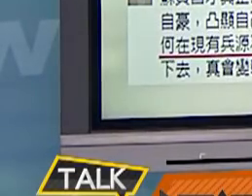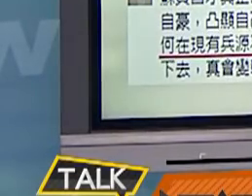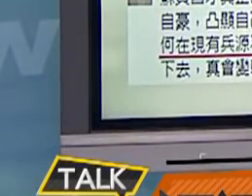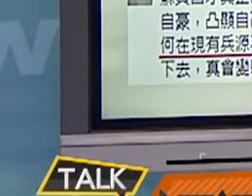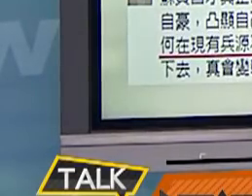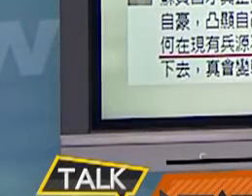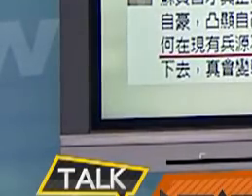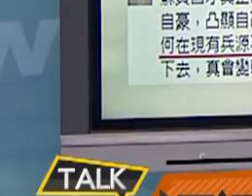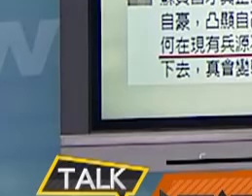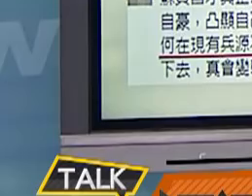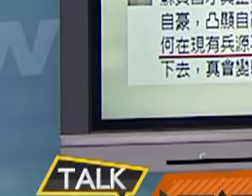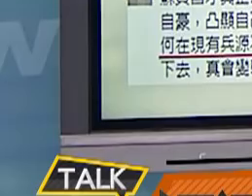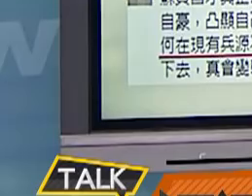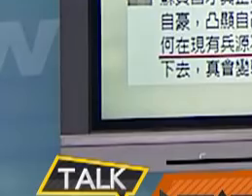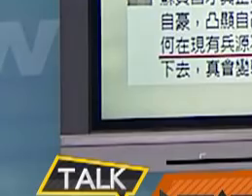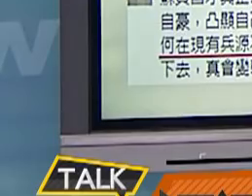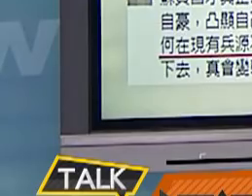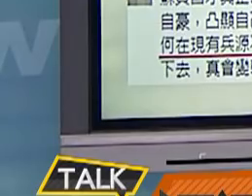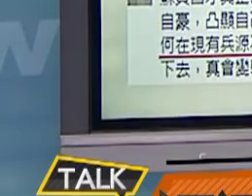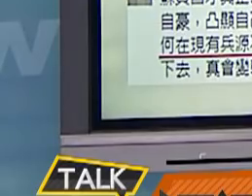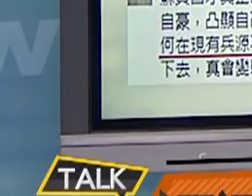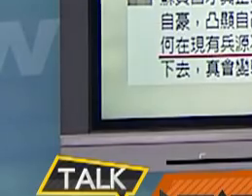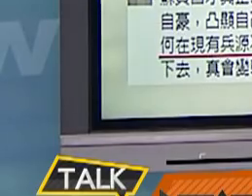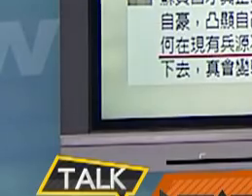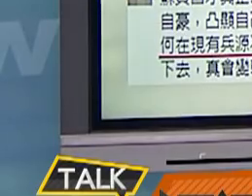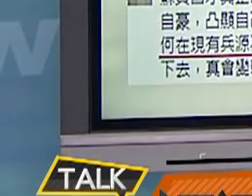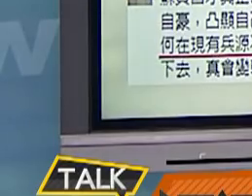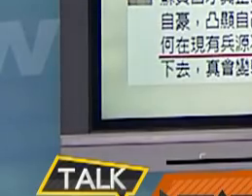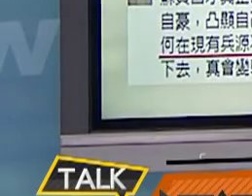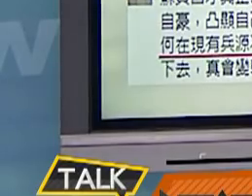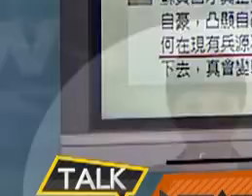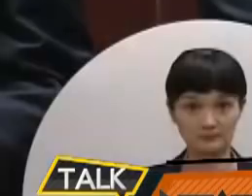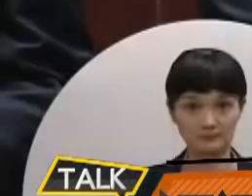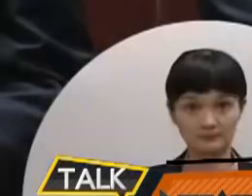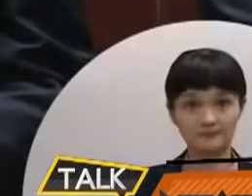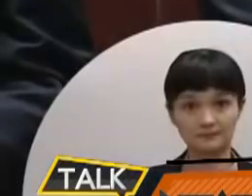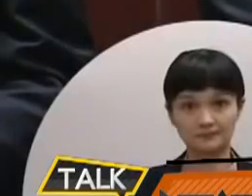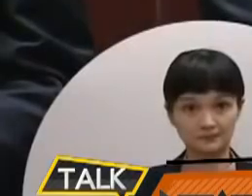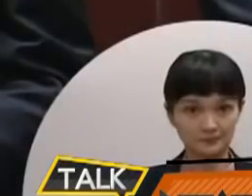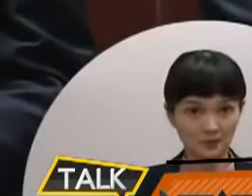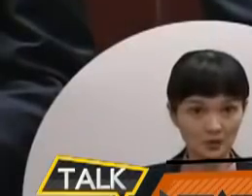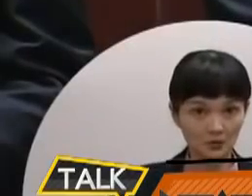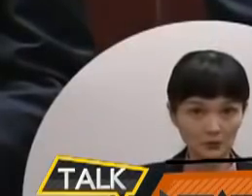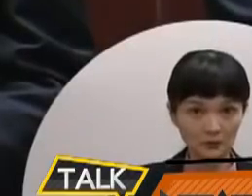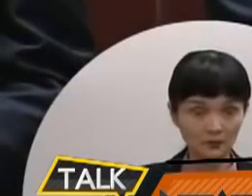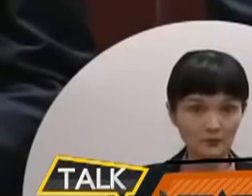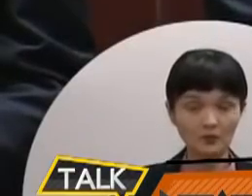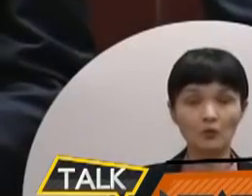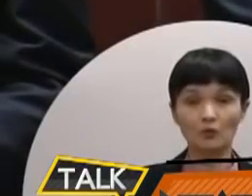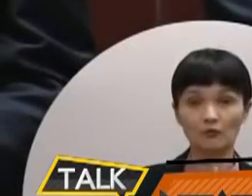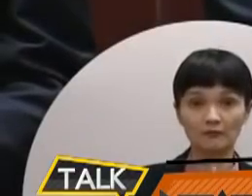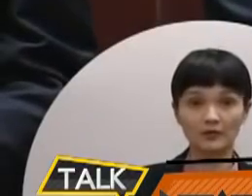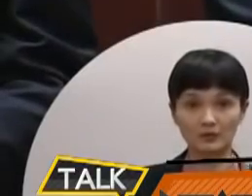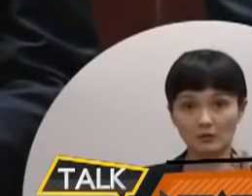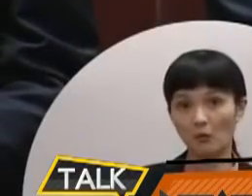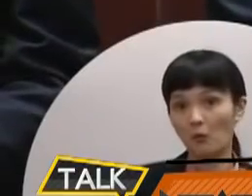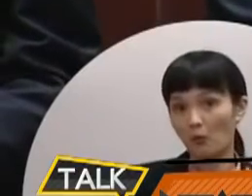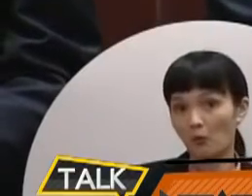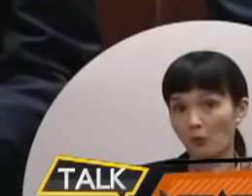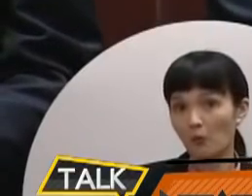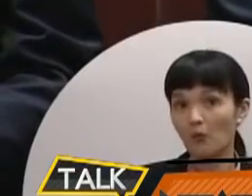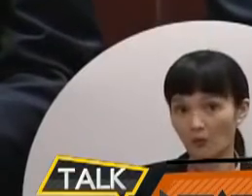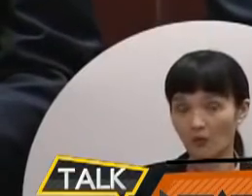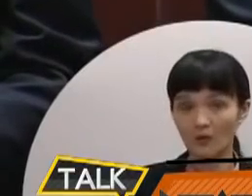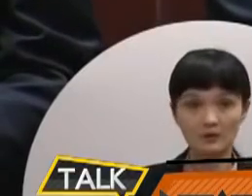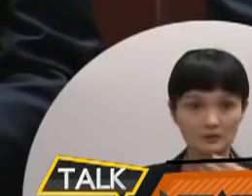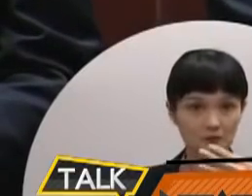尔兰，还是大家没有沟通好、哦？到底怎么样？我们来听听看。 全民国防手册3月1号已经颁发，